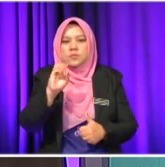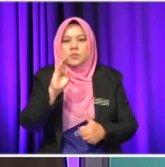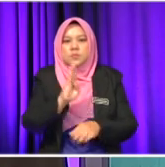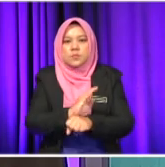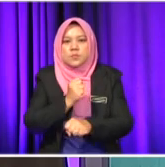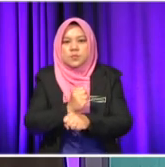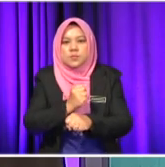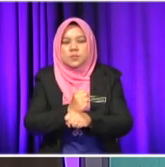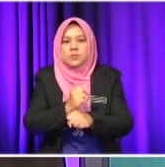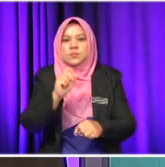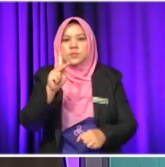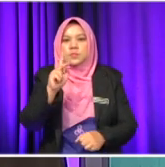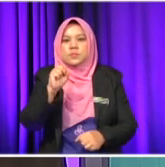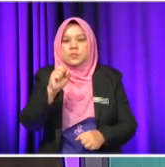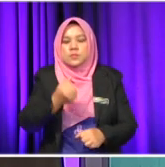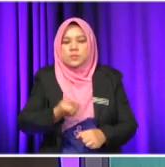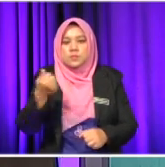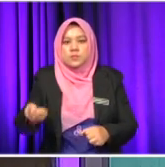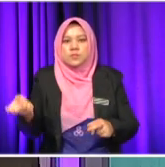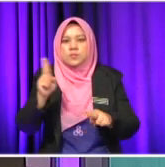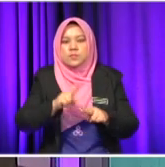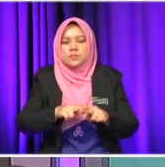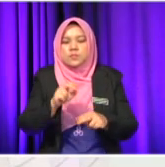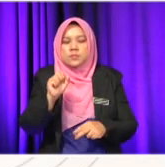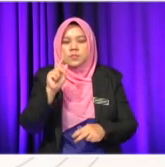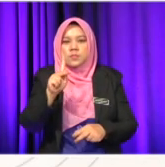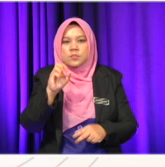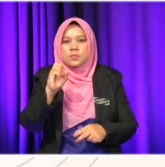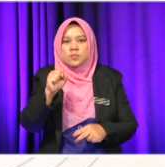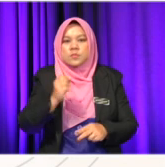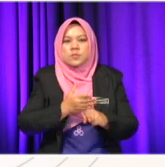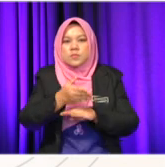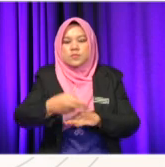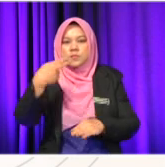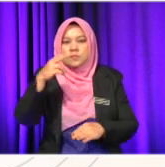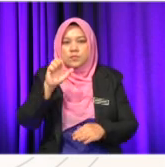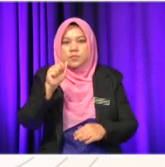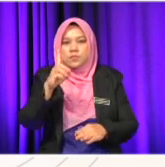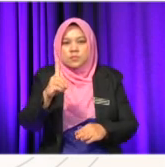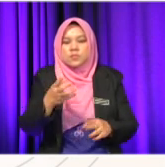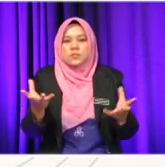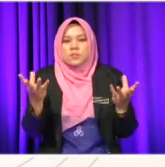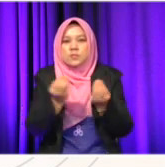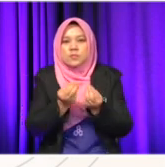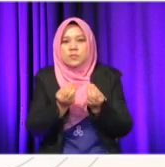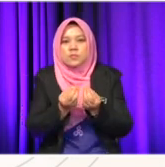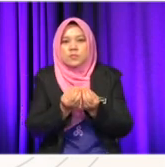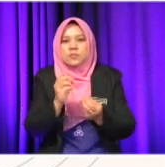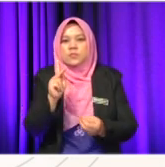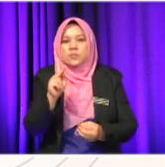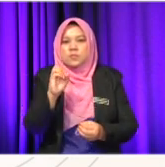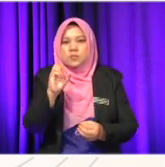peralatan tambah dengan kos bahan mentah dan tambah dengan kos overhead kita akan dapatlah jumlah kos